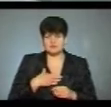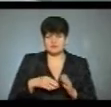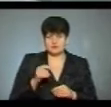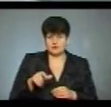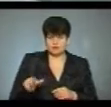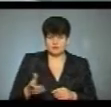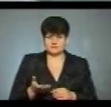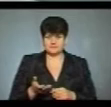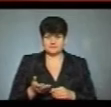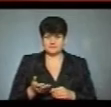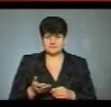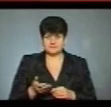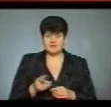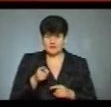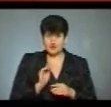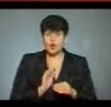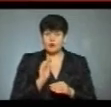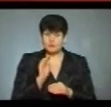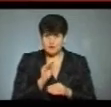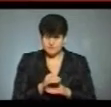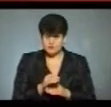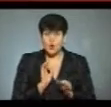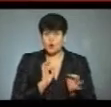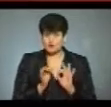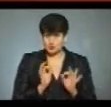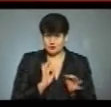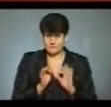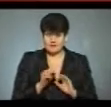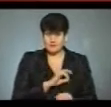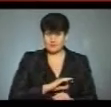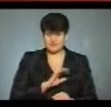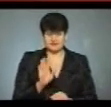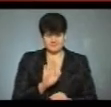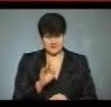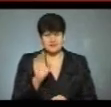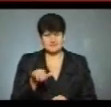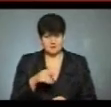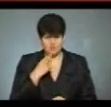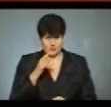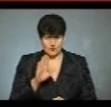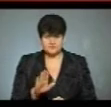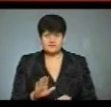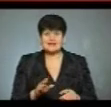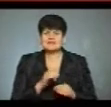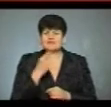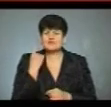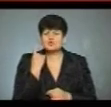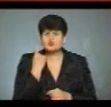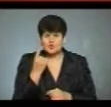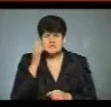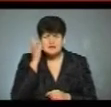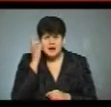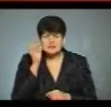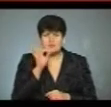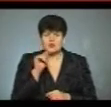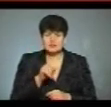виборчі дільниці. До речі, він додав, що консультувалися з профспілками, але... Ні, то ми поговоримо про це. Жодної згадки про те, що